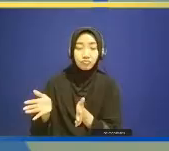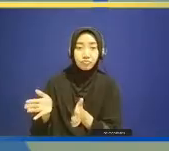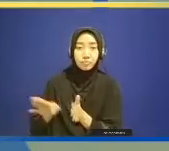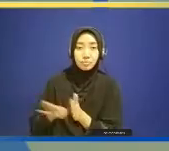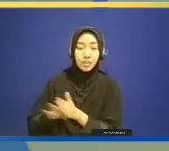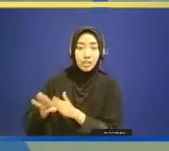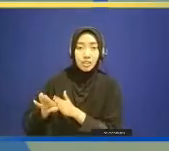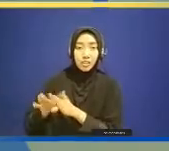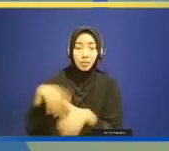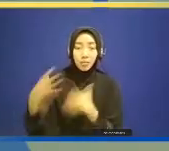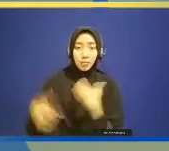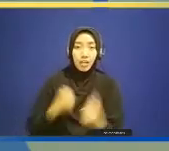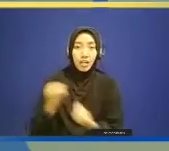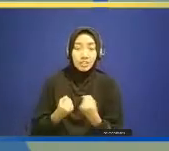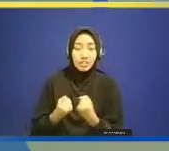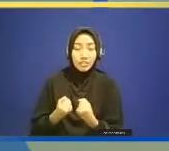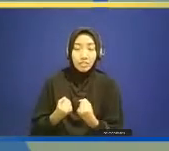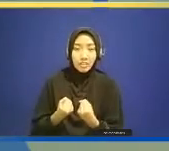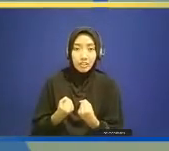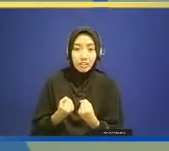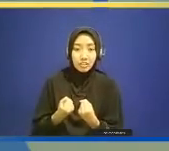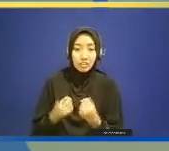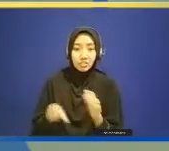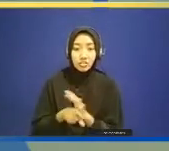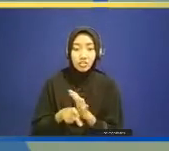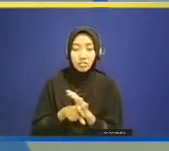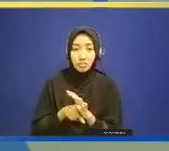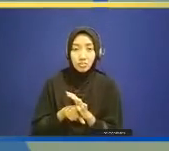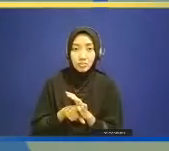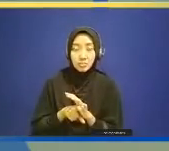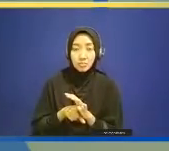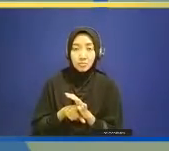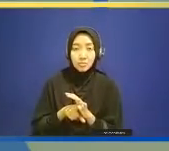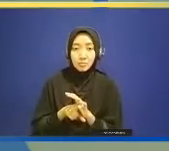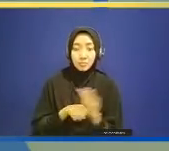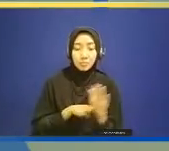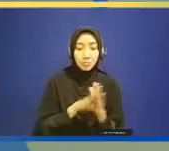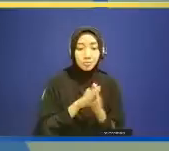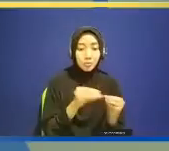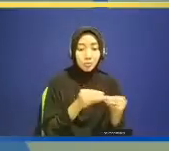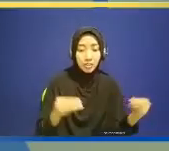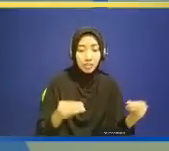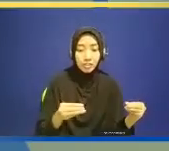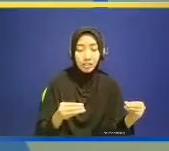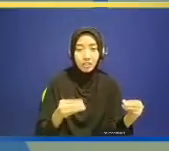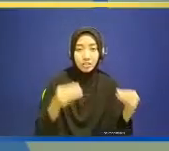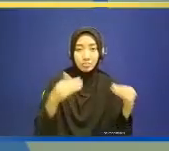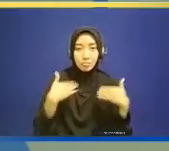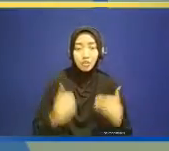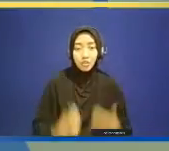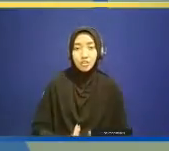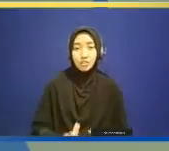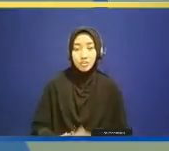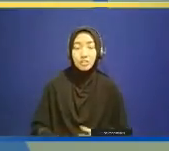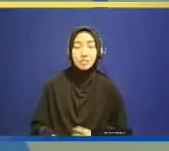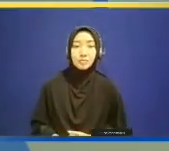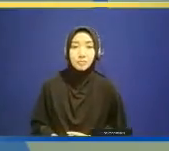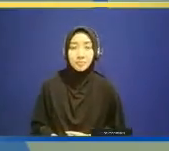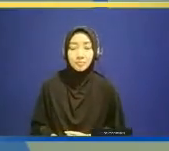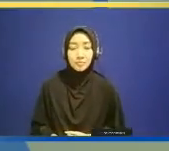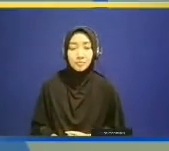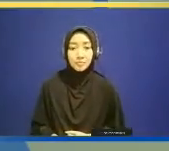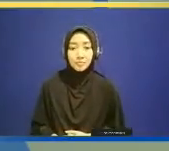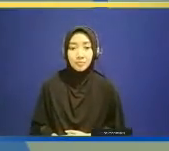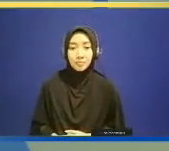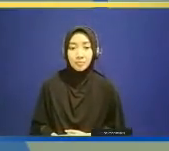peningkatan produktivitas yang diantaranya tentunya melalui peningkatan kualitas sumber daya manusia juga